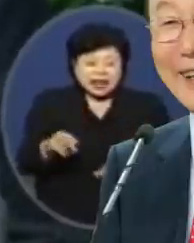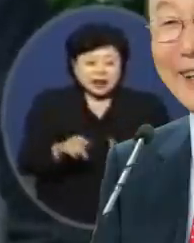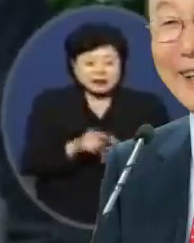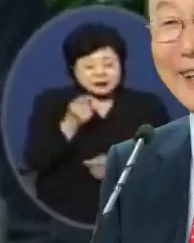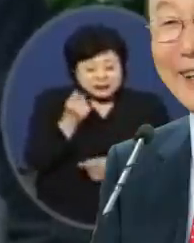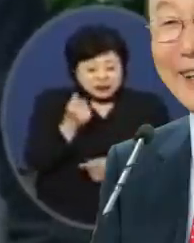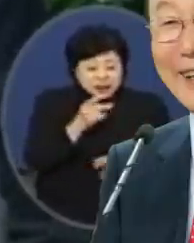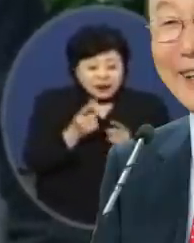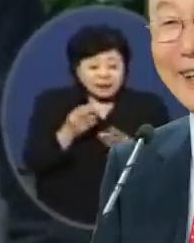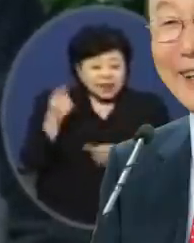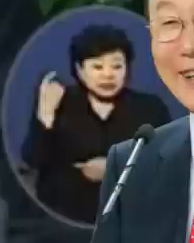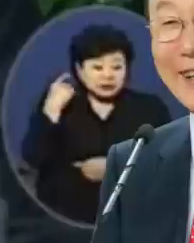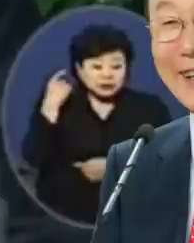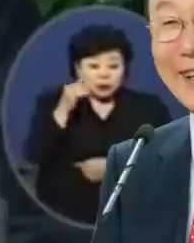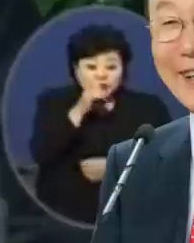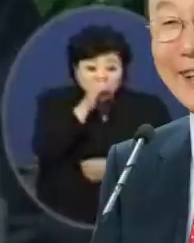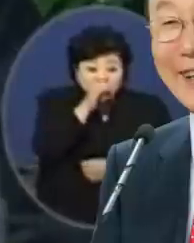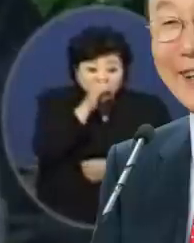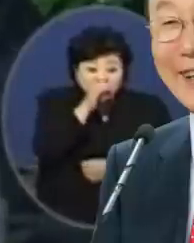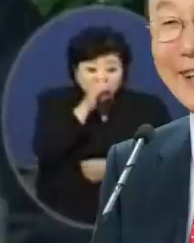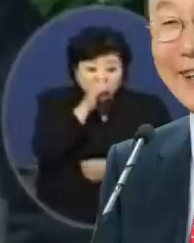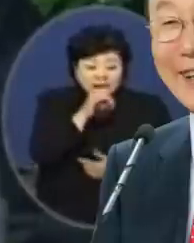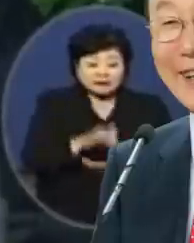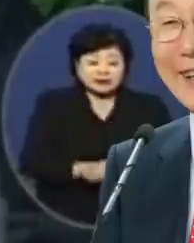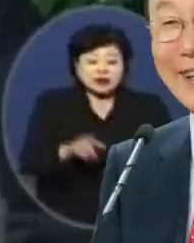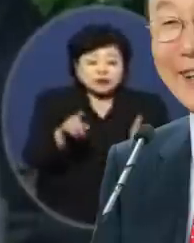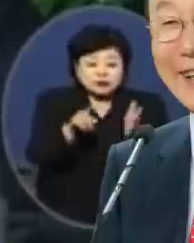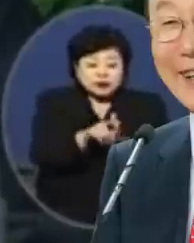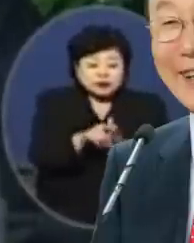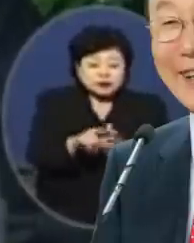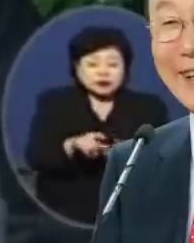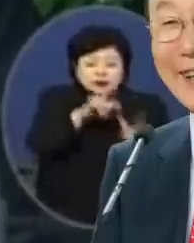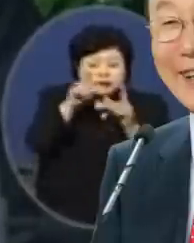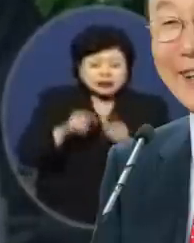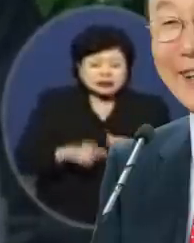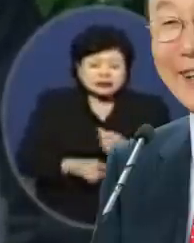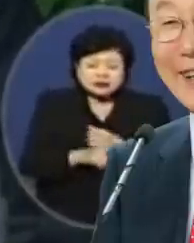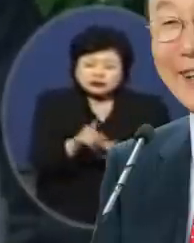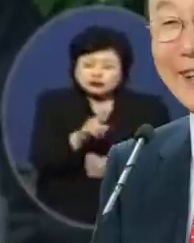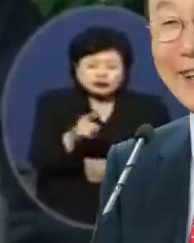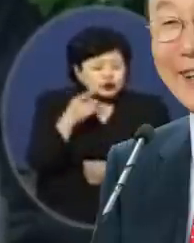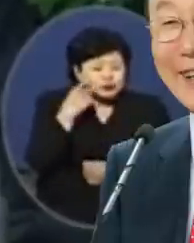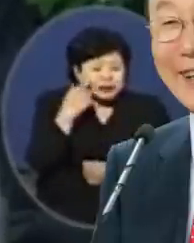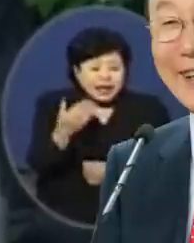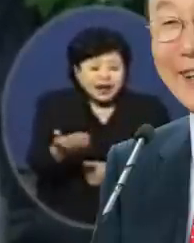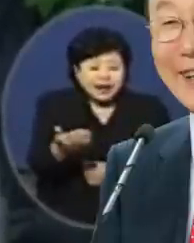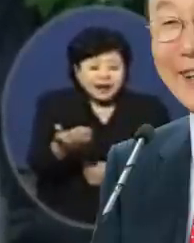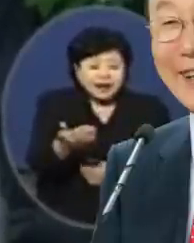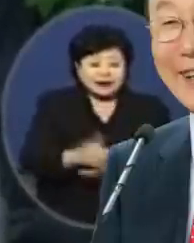작다 이런 말씀을 듣고 있는데 믿음으로 살라 하면 무슨 말을 말하는 것입니까?